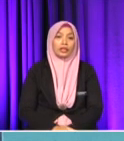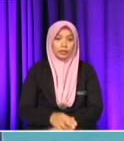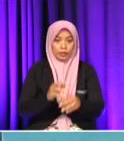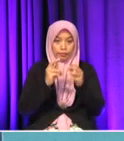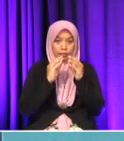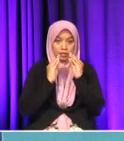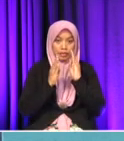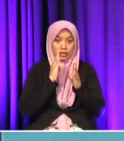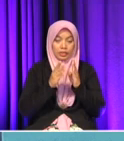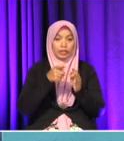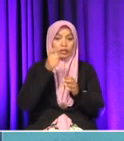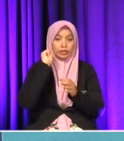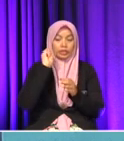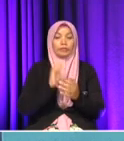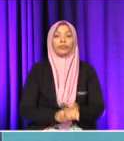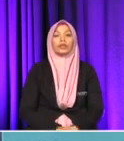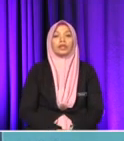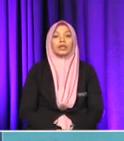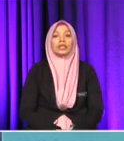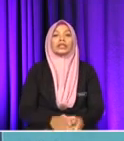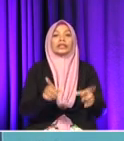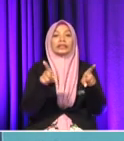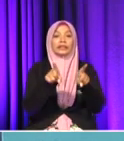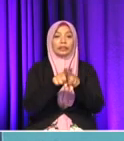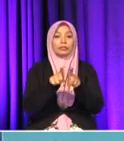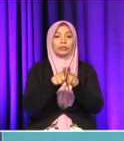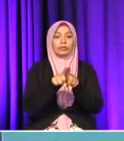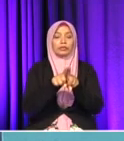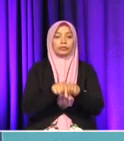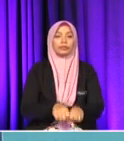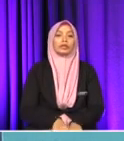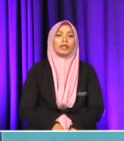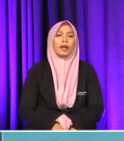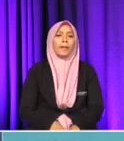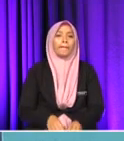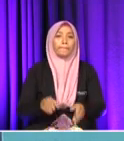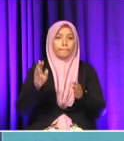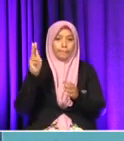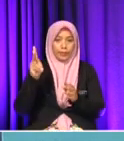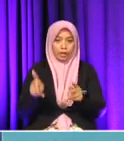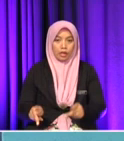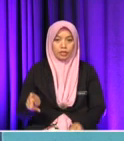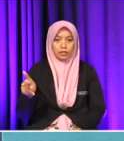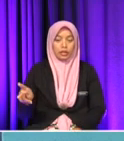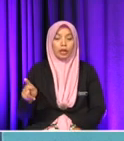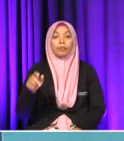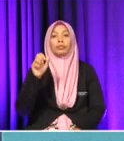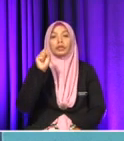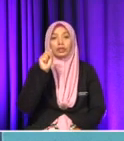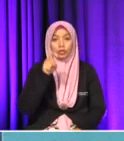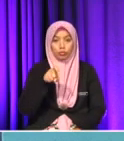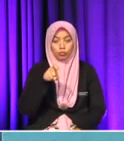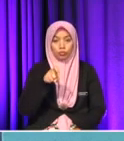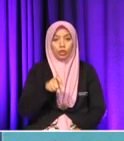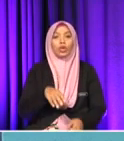bincang dan sebelum ini proses pengolahan air jadi belajar perlu menyusun langkah 1 hingga langkah 4